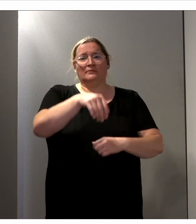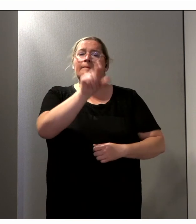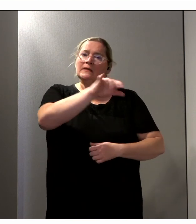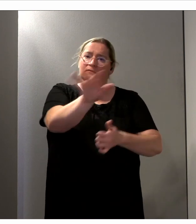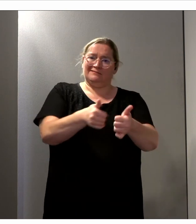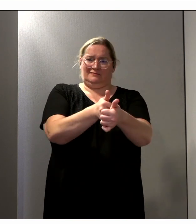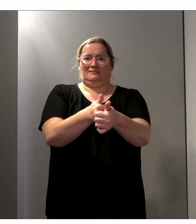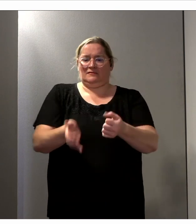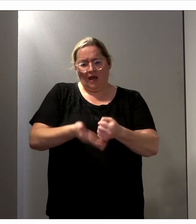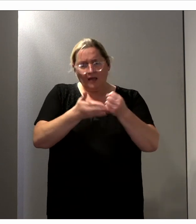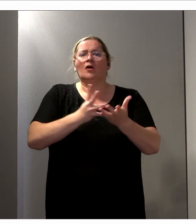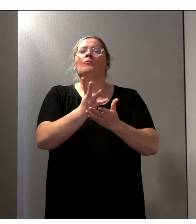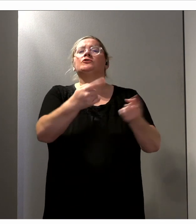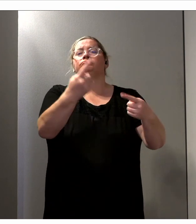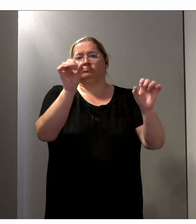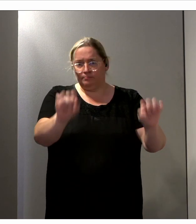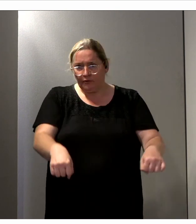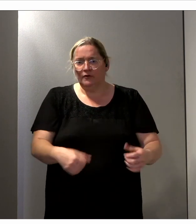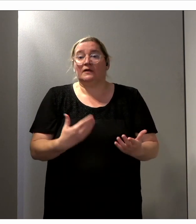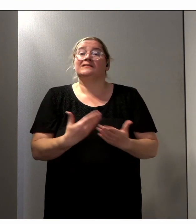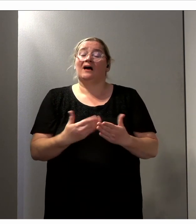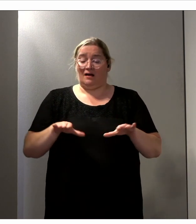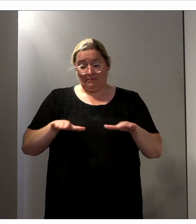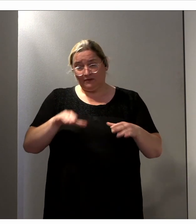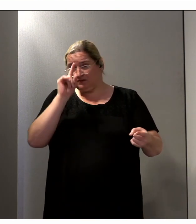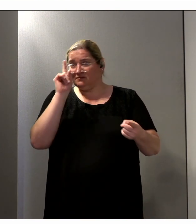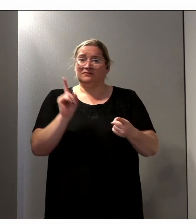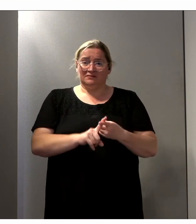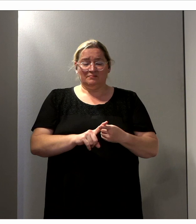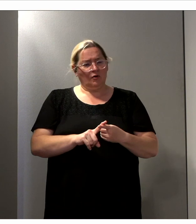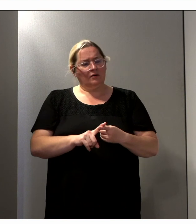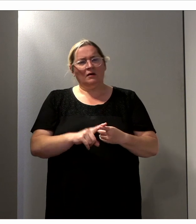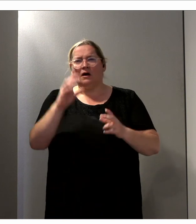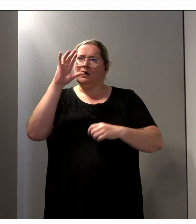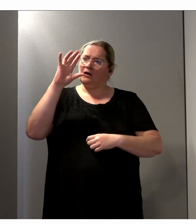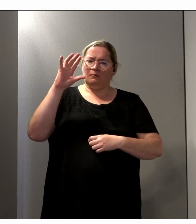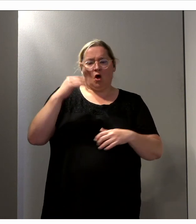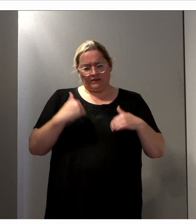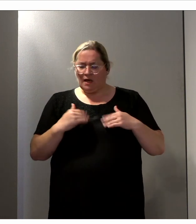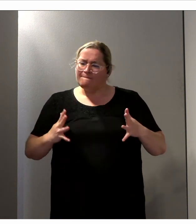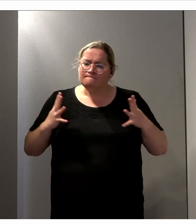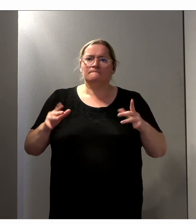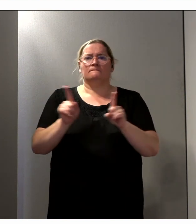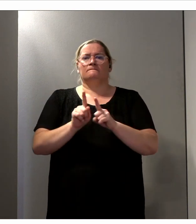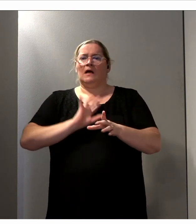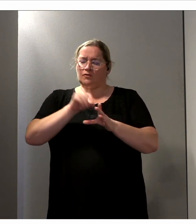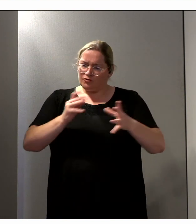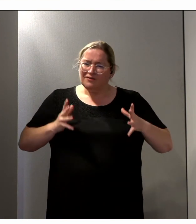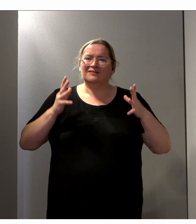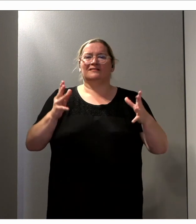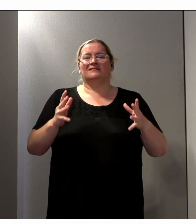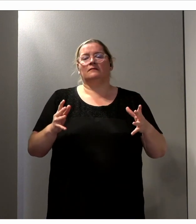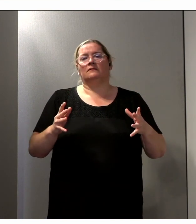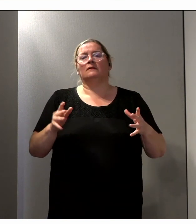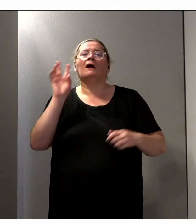tutorer différents projets. Et c'est une façon de s'investir dans le handicap et dans l'inclusion